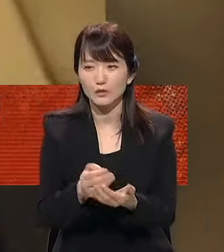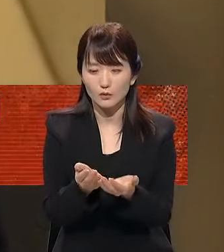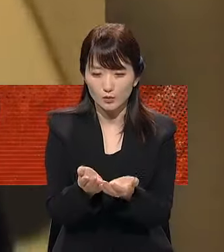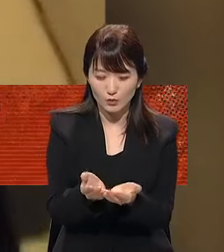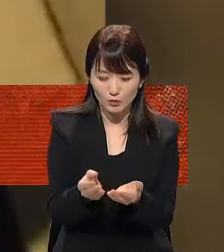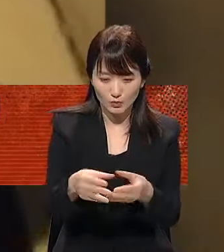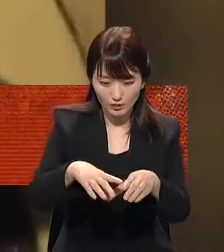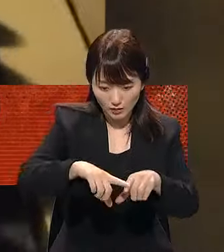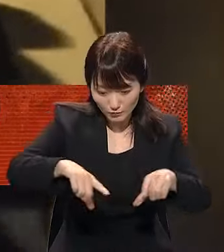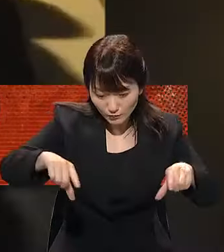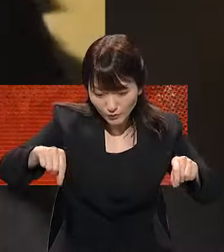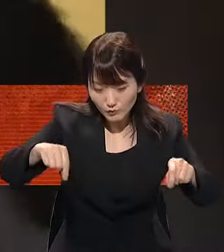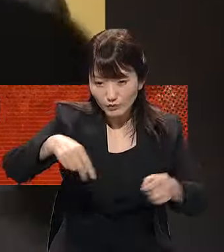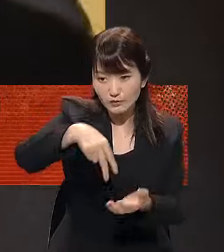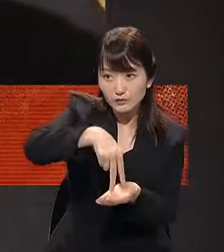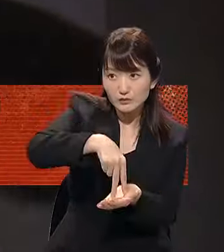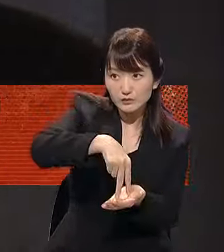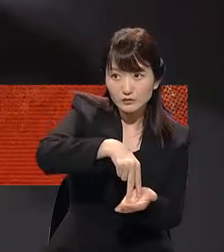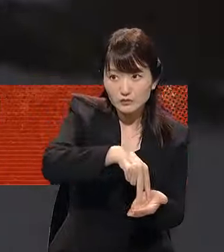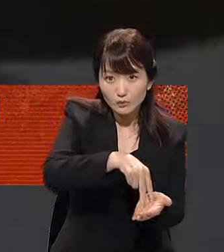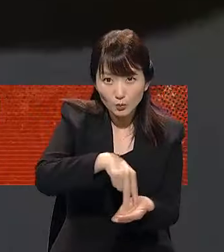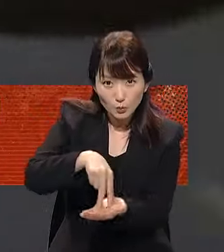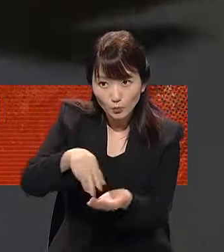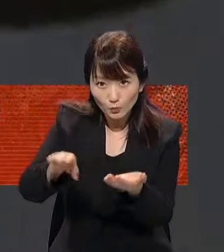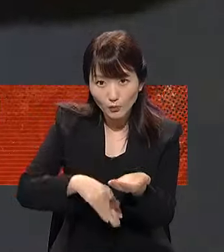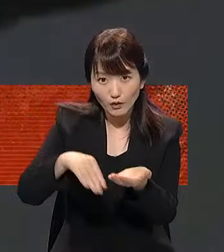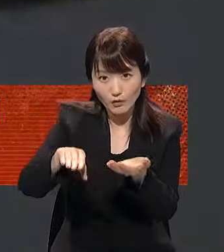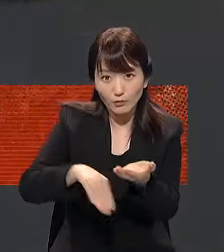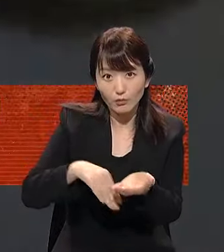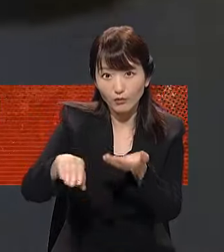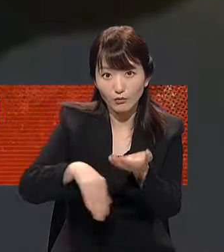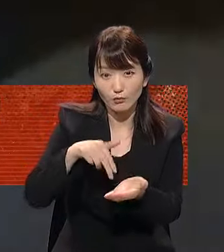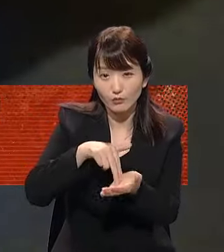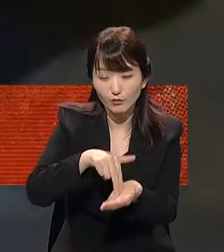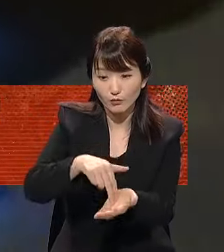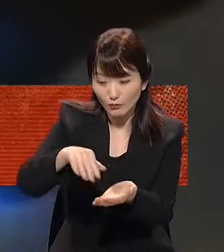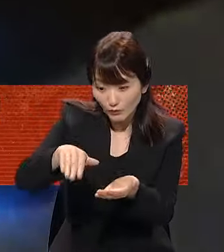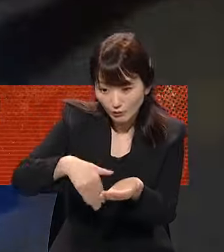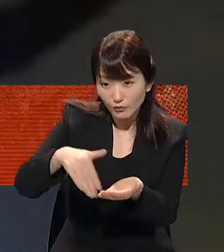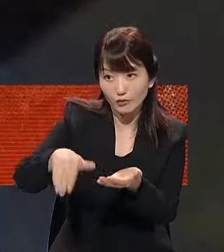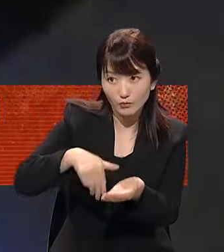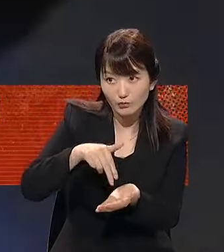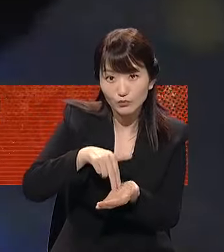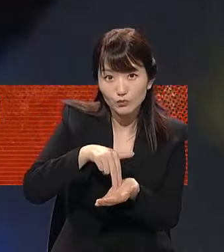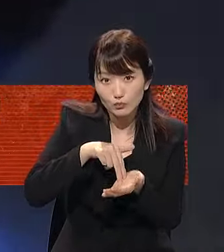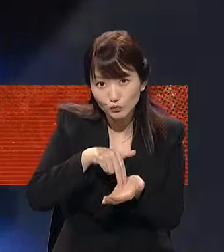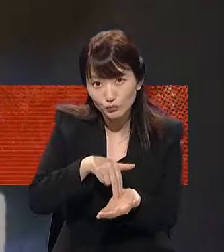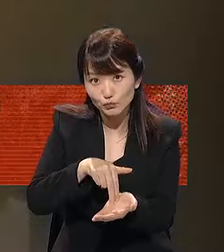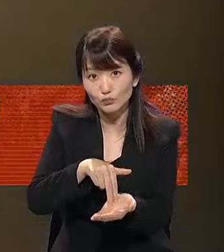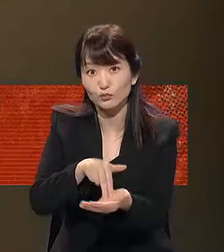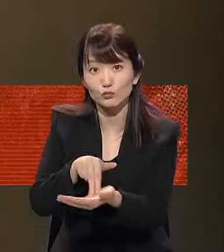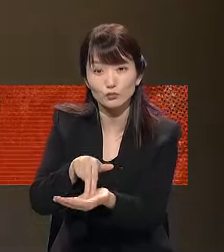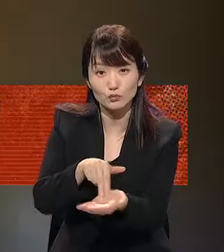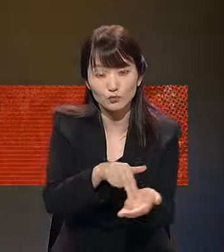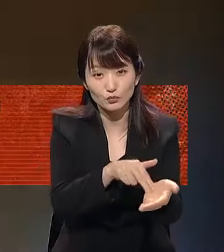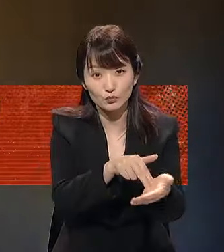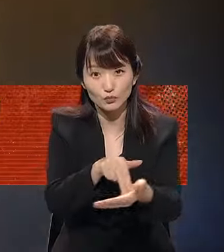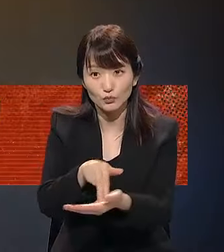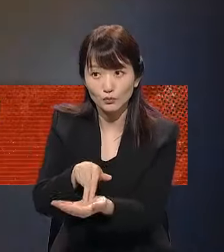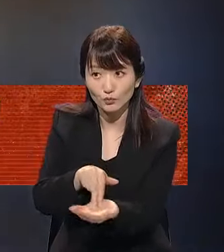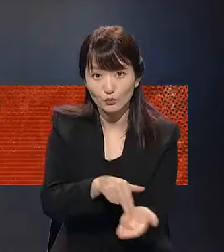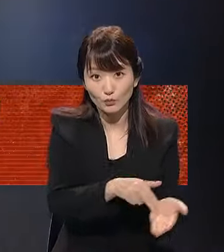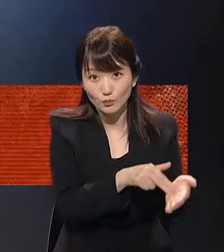타거나 보드를 사람 발을 몇 번 탁탁 구르더니 사뿐히 올라타죠. 그러다가 한 발로 추진력까지 이렇게 얻으면서 바람을